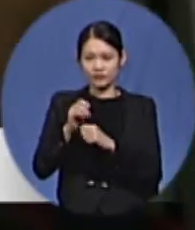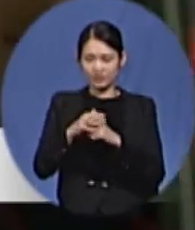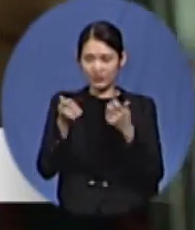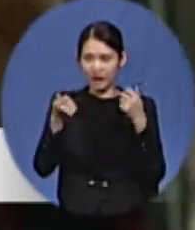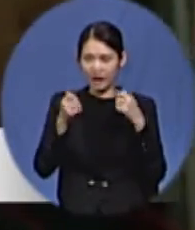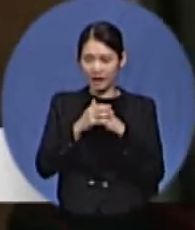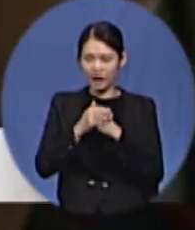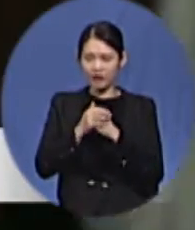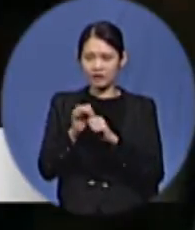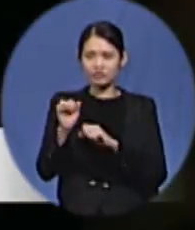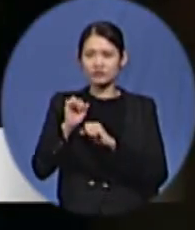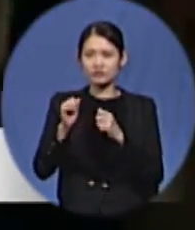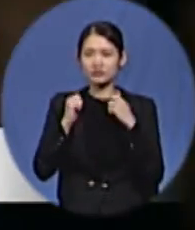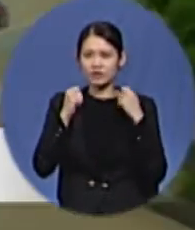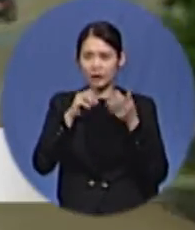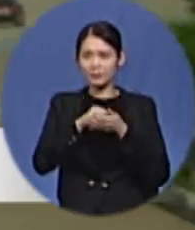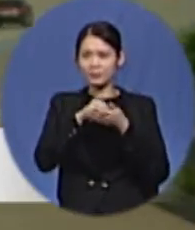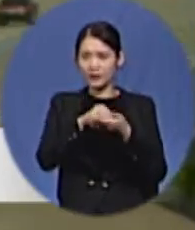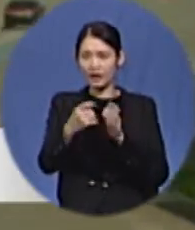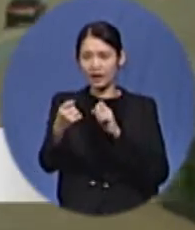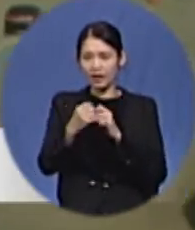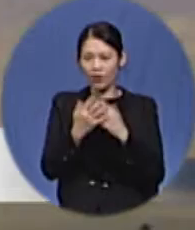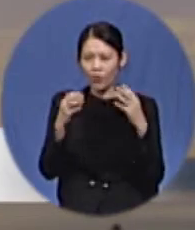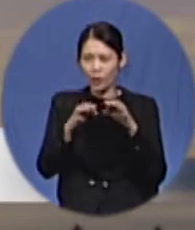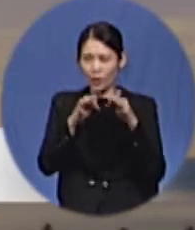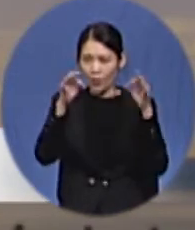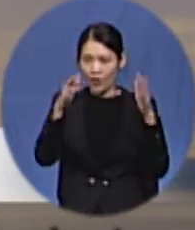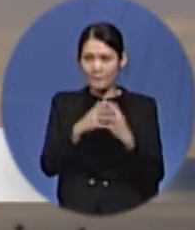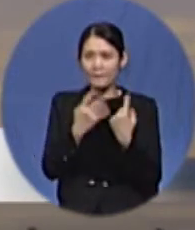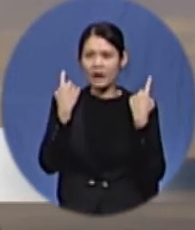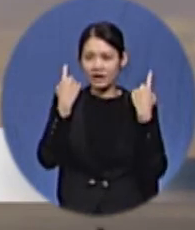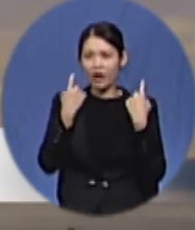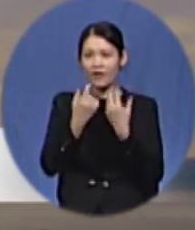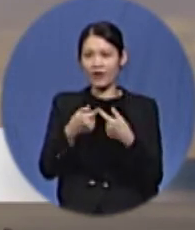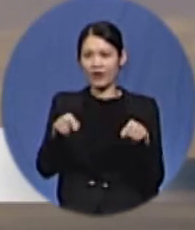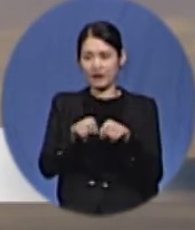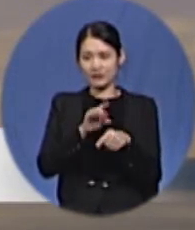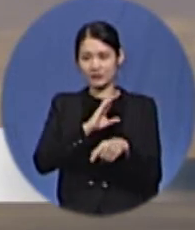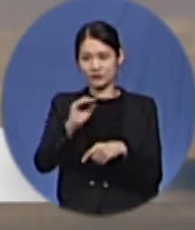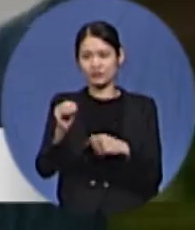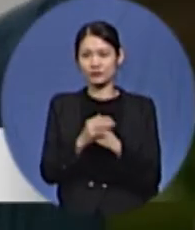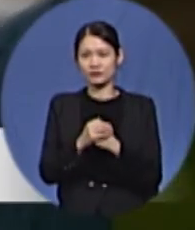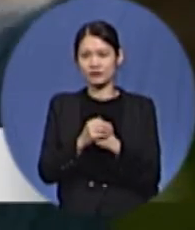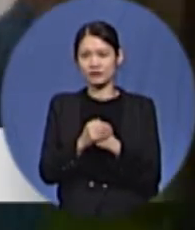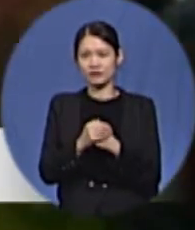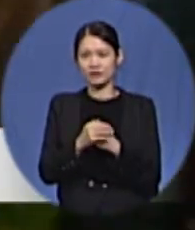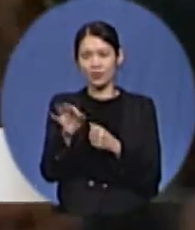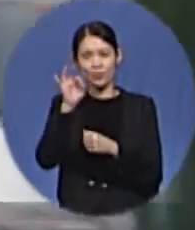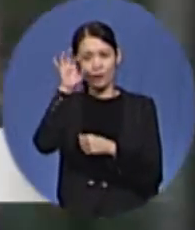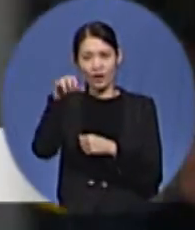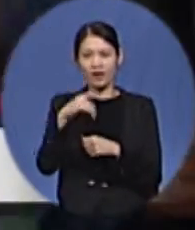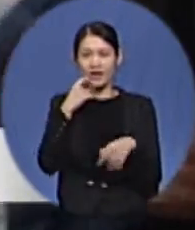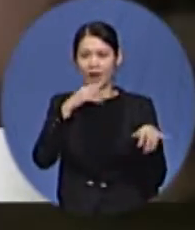위해 오랜만에 뭉쳐 여행을 떠나게 된다. 포항의 한 바닷가.